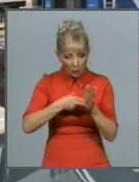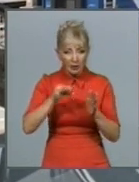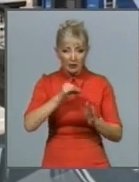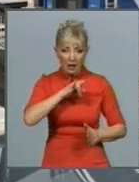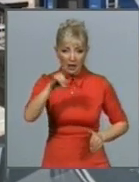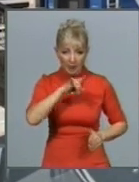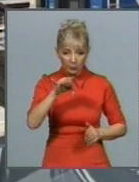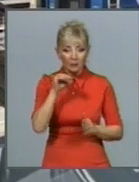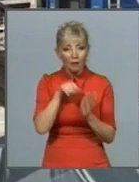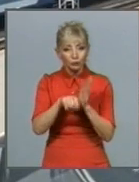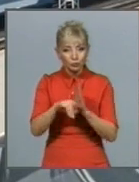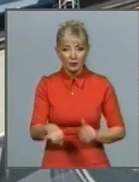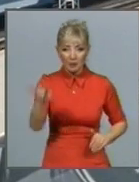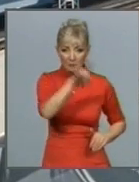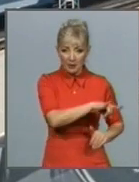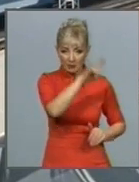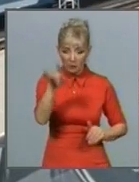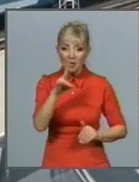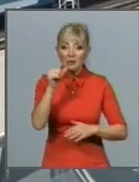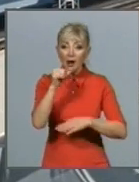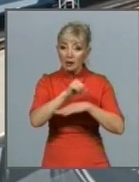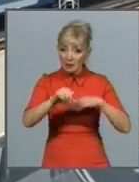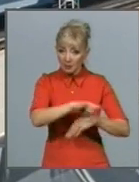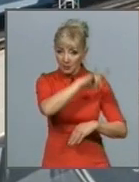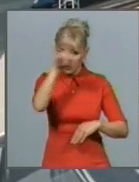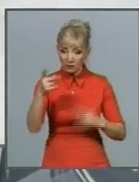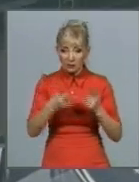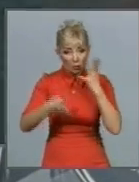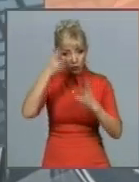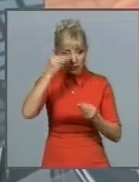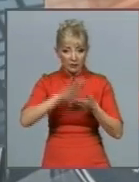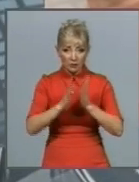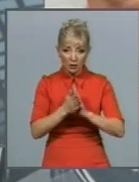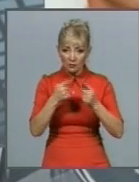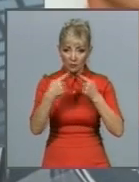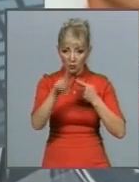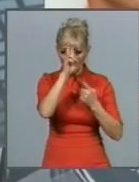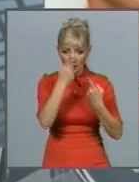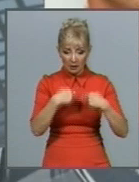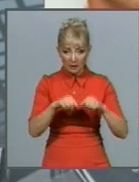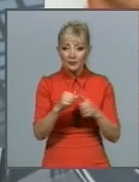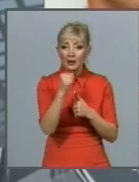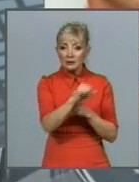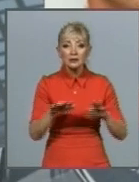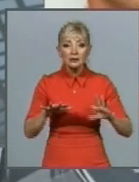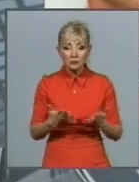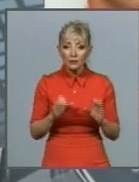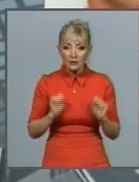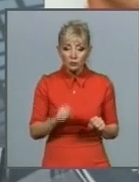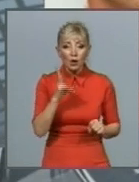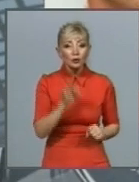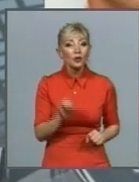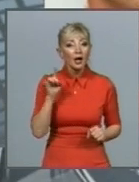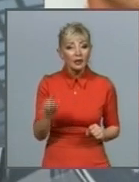Щодо закордонних, міністр вважає, що слід враховувати ситуацію в іншій країні. Окремі випадки можливі, але вони